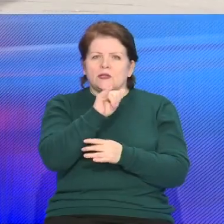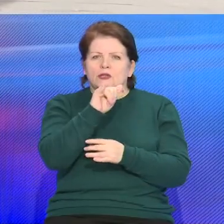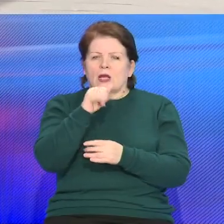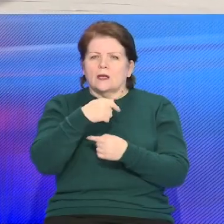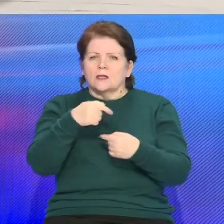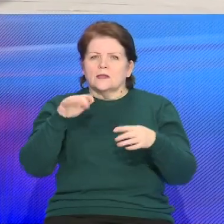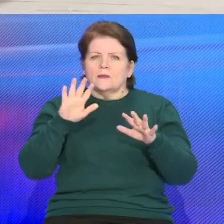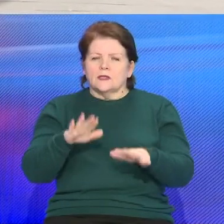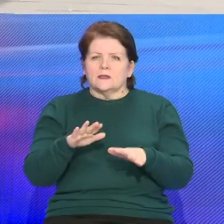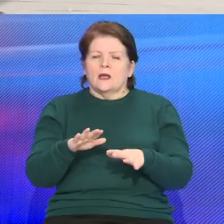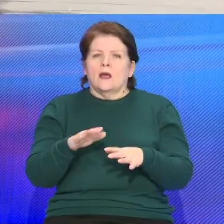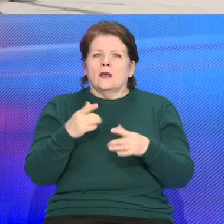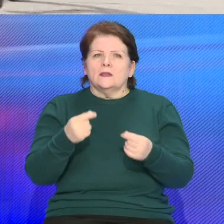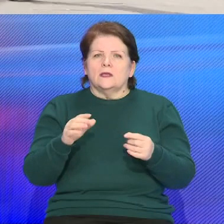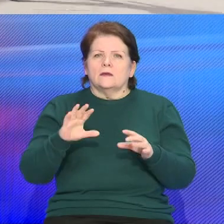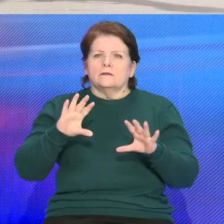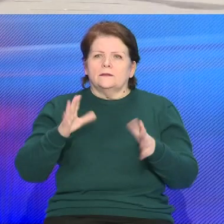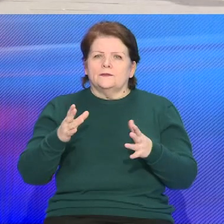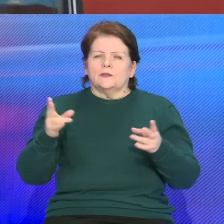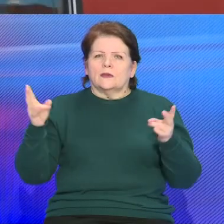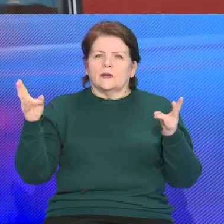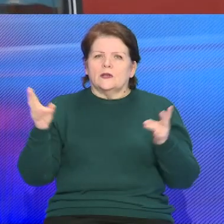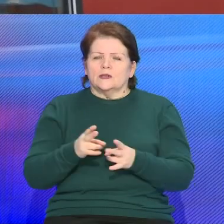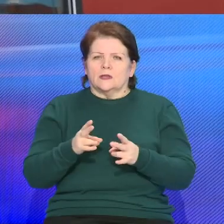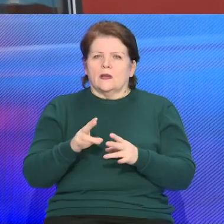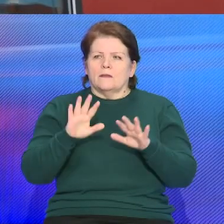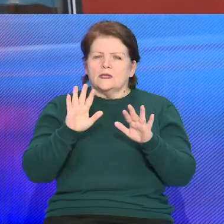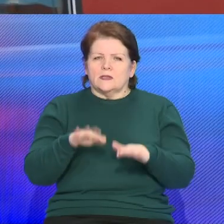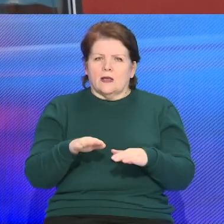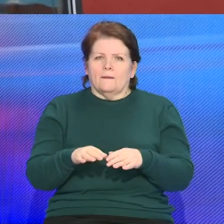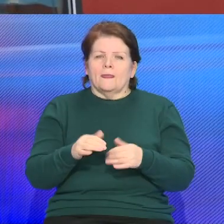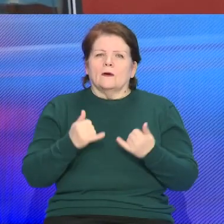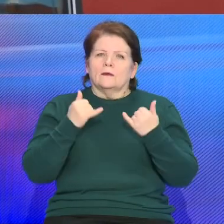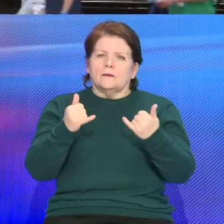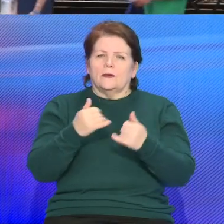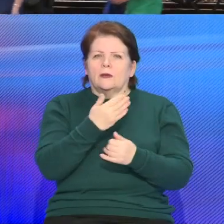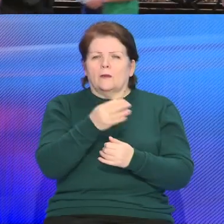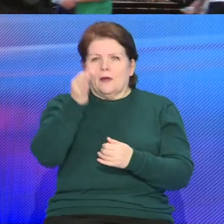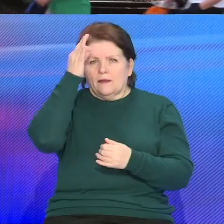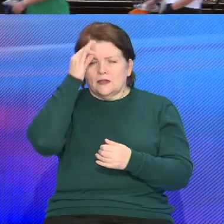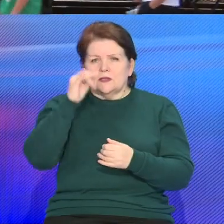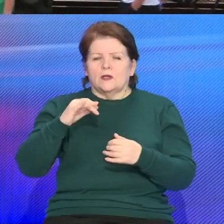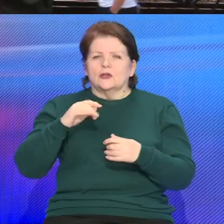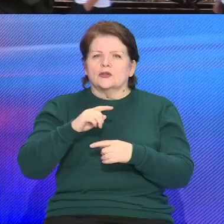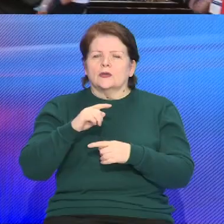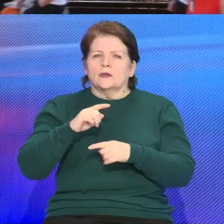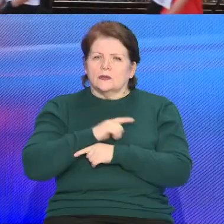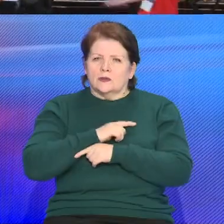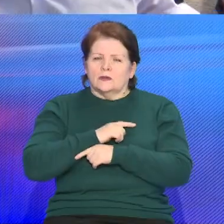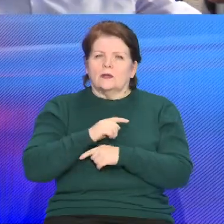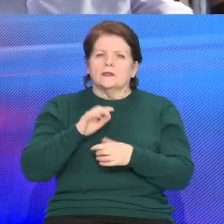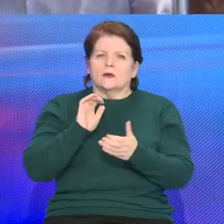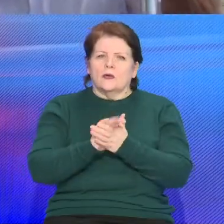пра трагічныя падзеі Вялікай айчыннай вайны, ушаноўвалі памяць яе герояў і ахвяр, знаёміліся са славутасцямі дзвюх